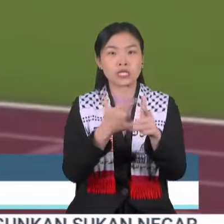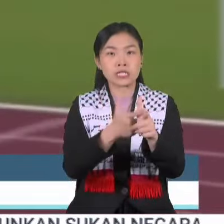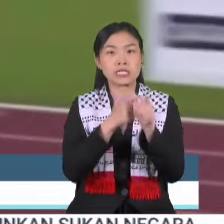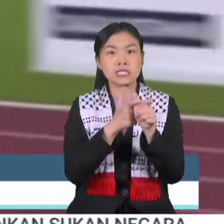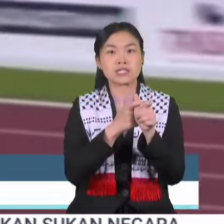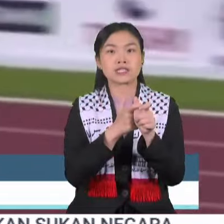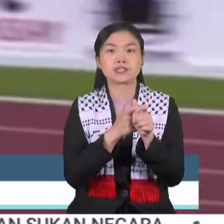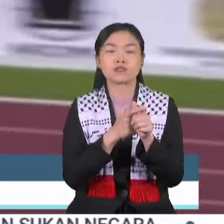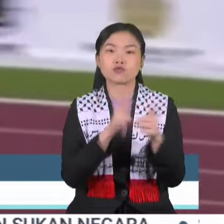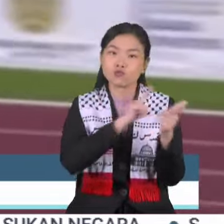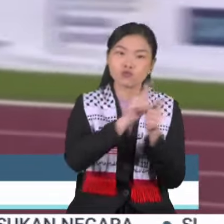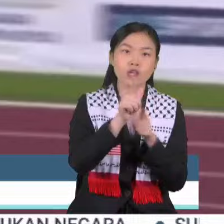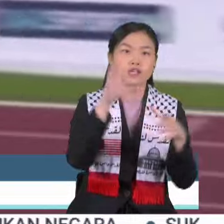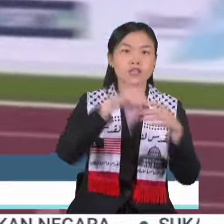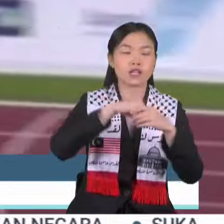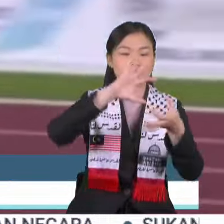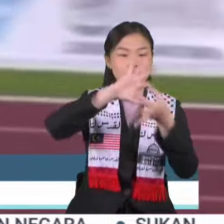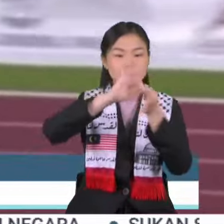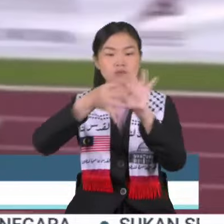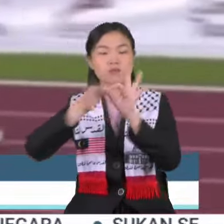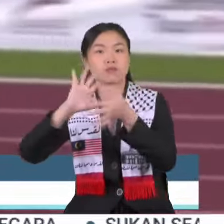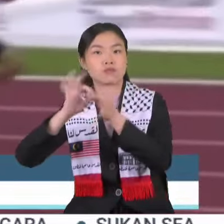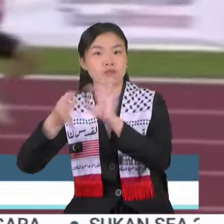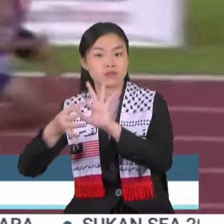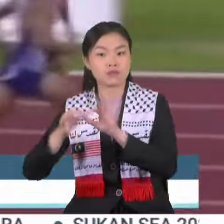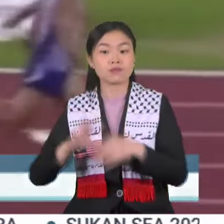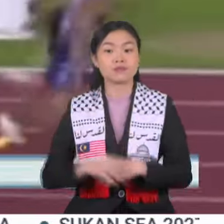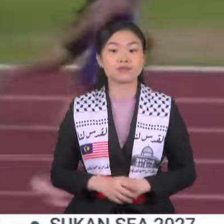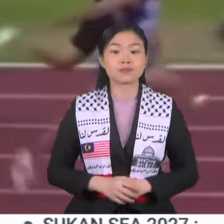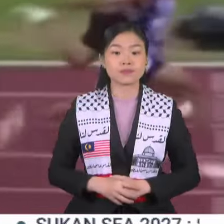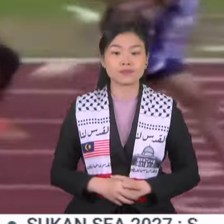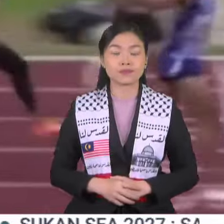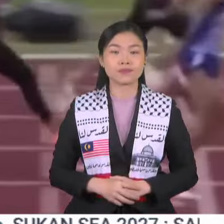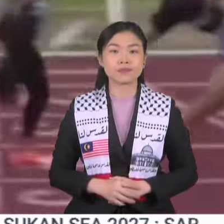secara merit menerusi kedudukan ranking kelayakan Olimpik.